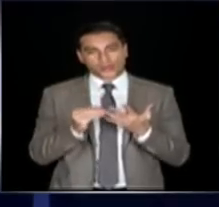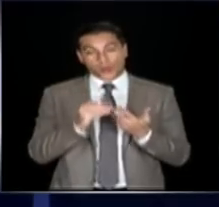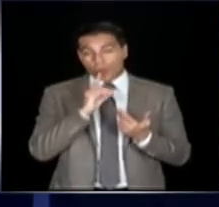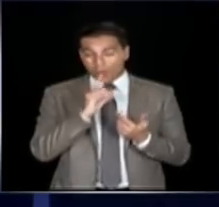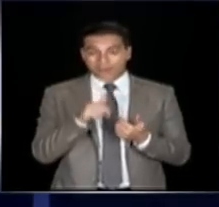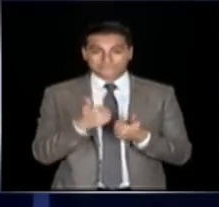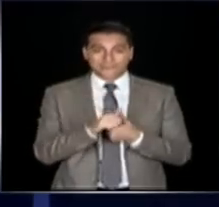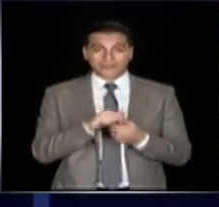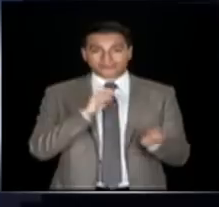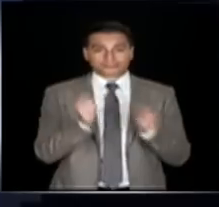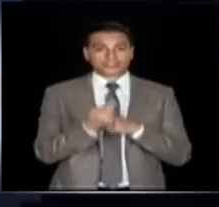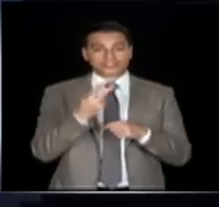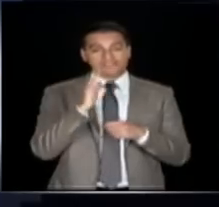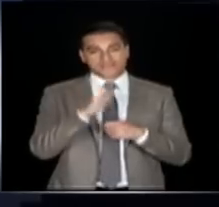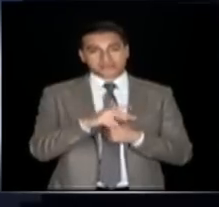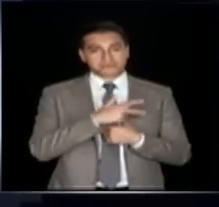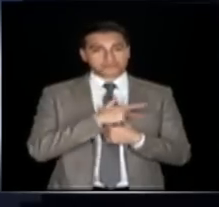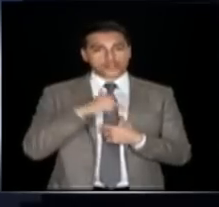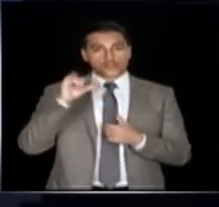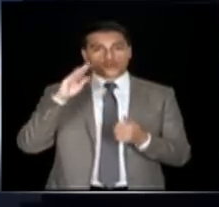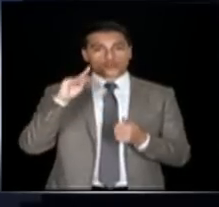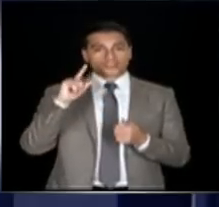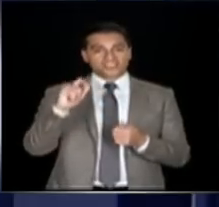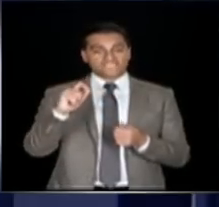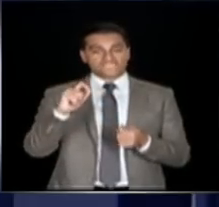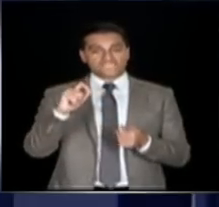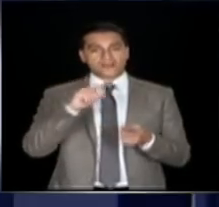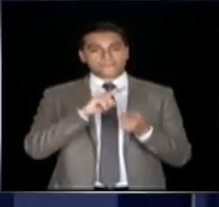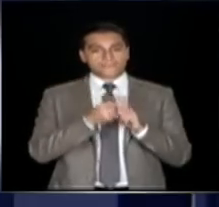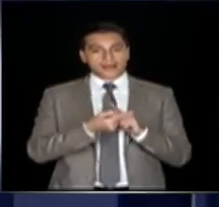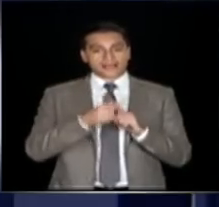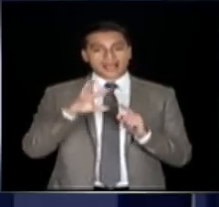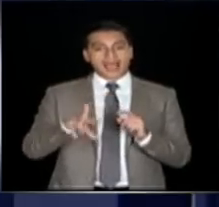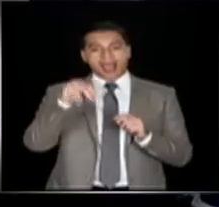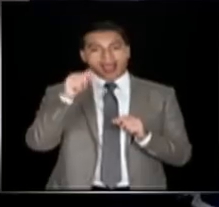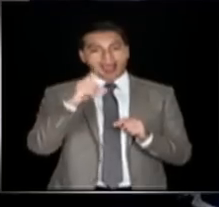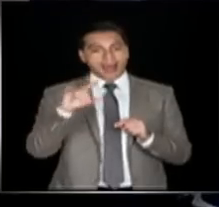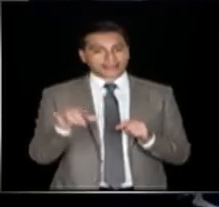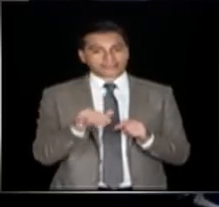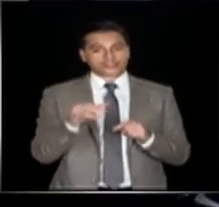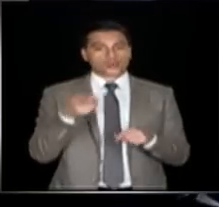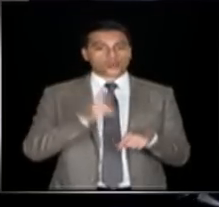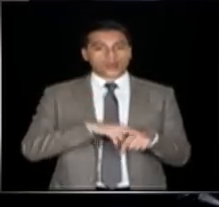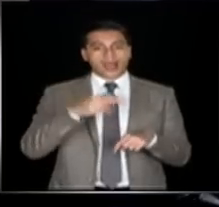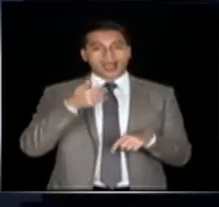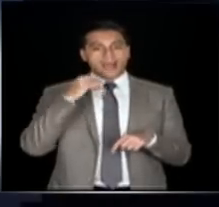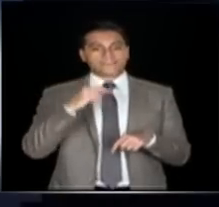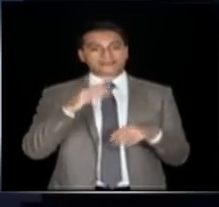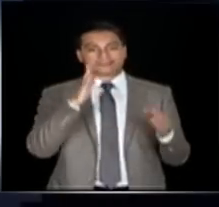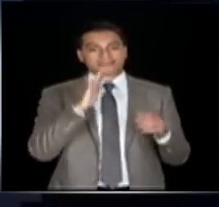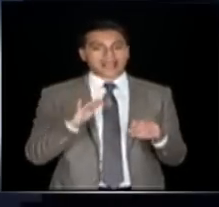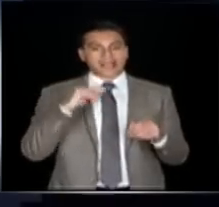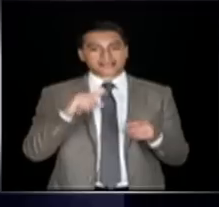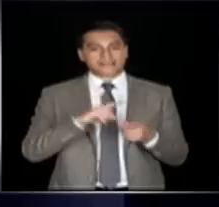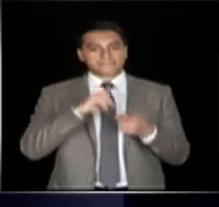في تغييرين. يوسف محسن نزل مكان هادي أحمد، وأحمد سيد